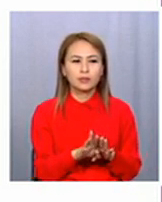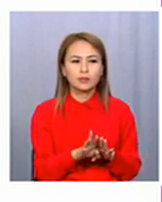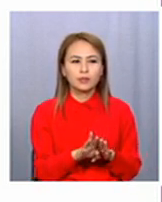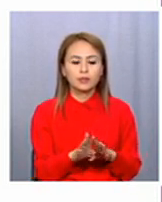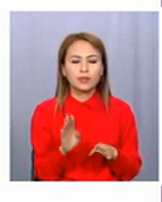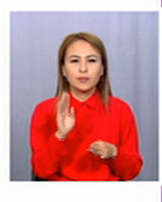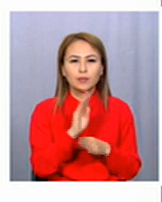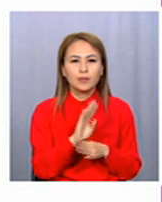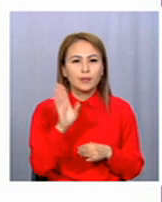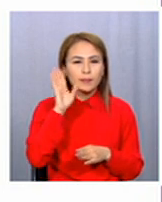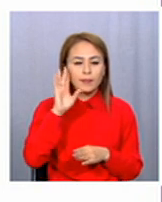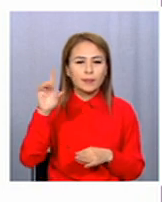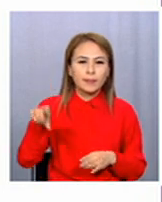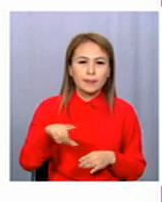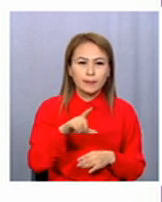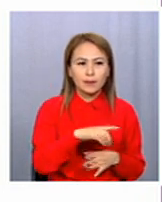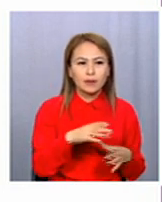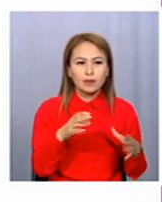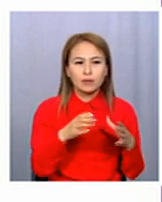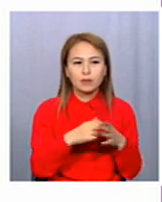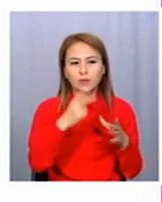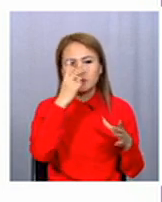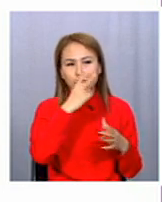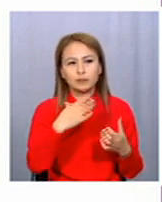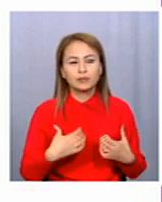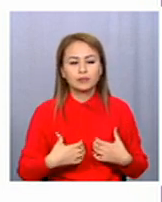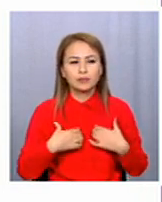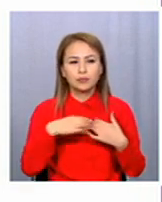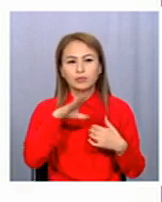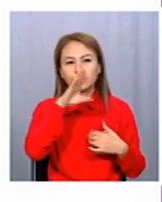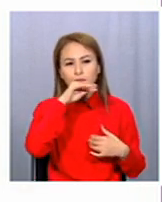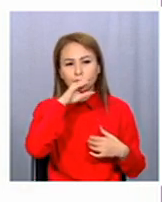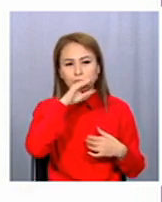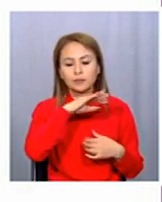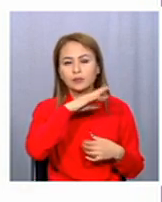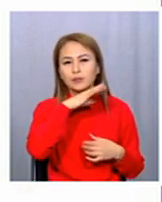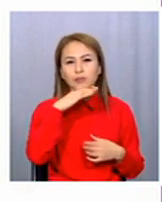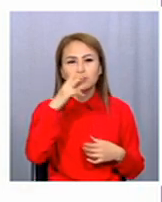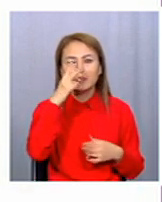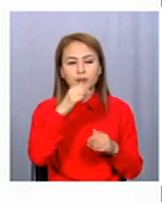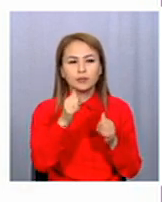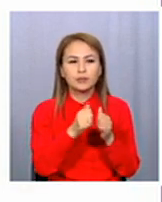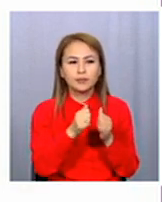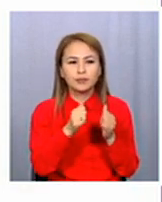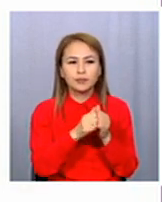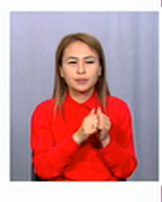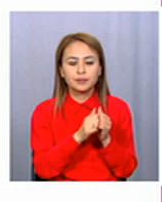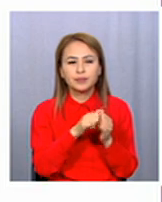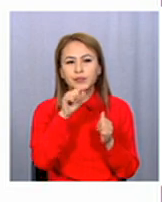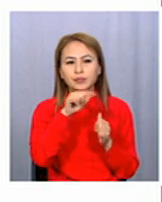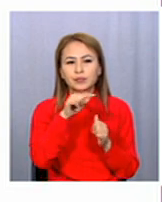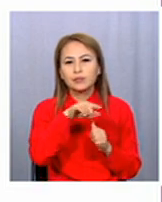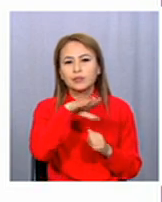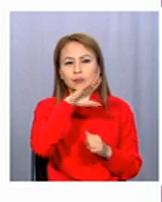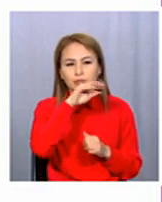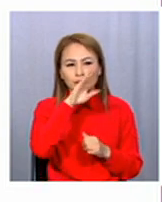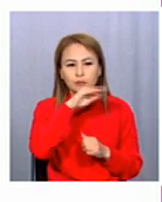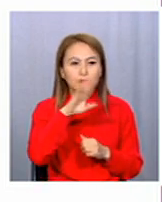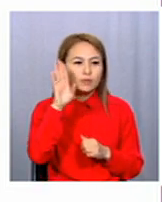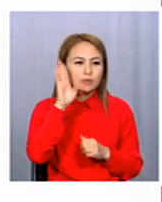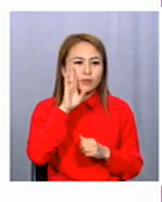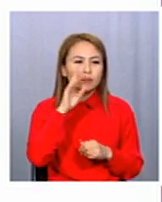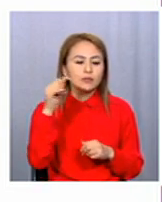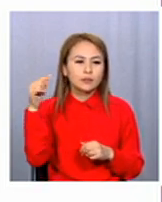көл жағасында өлеңінде қарай дөркіп үйректер, ал көлде әңгімесінде мыңдаған үйректер суылдап